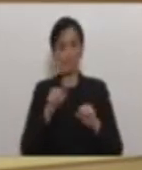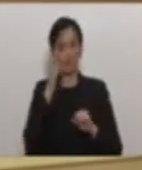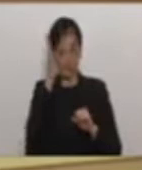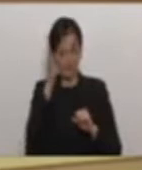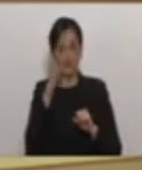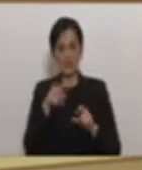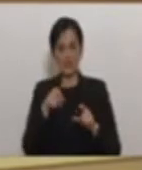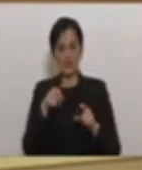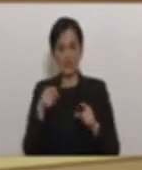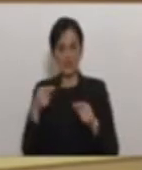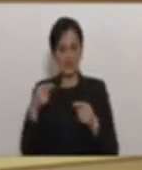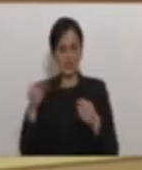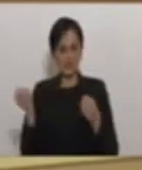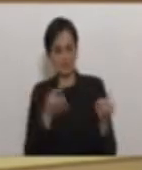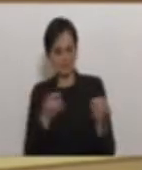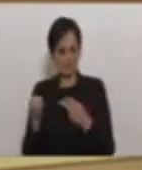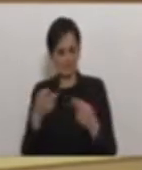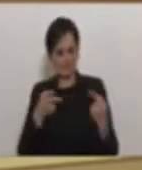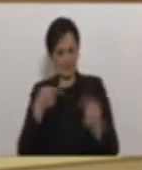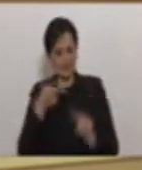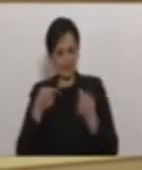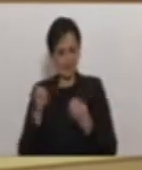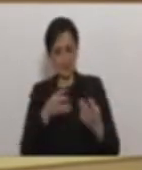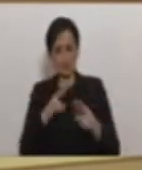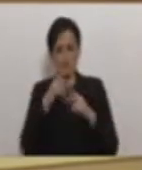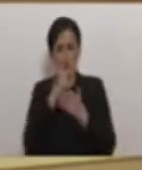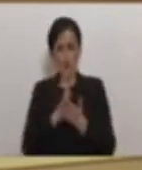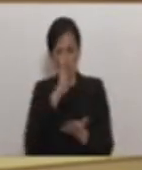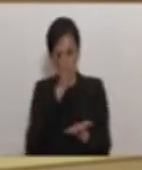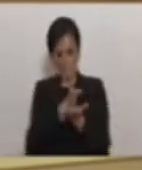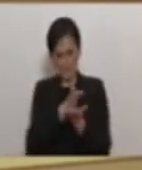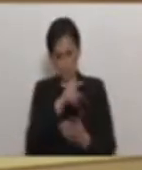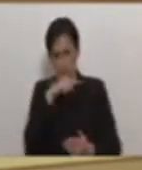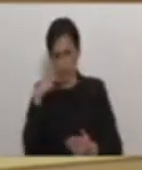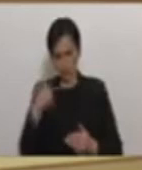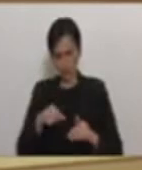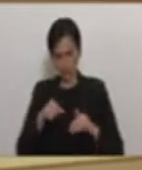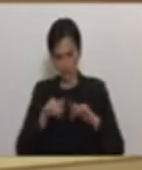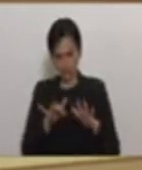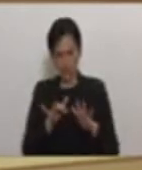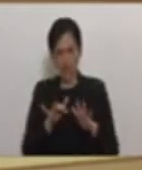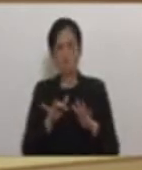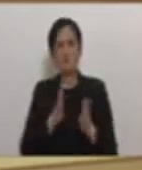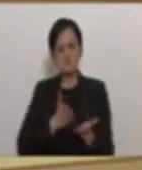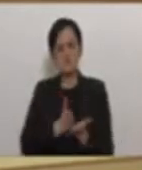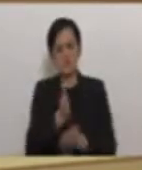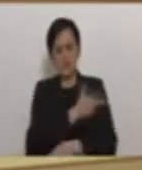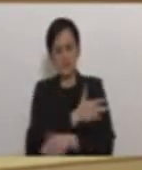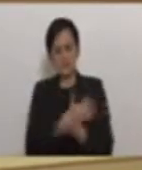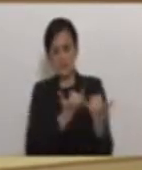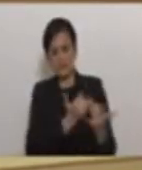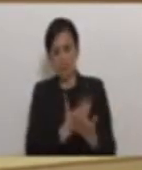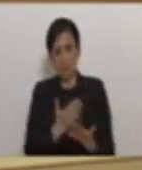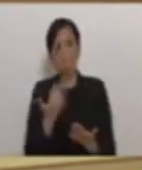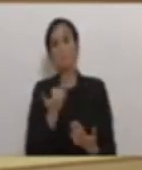იმ კინკლაობაში, რომელიც უკვე შეცდომა აღარაა და პირდაპირ რუსული საქმის და მიზნების მსახურებაა. Acum unde e